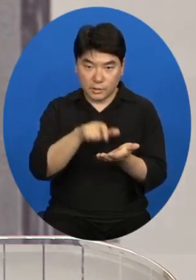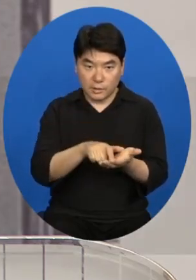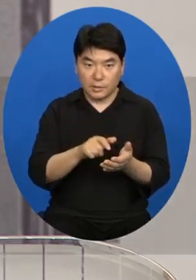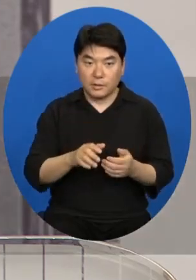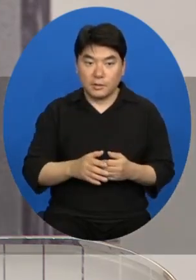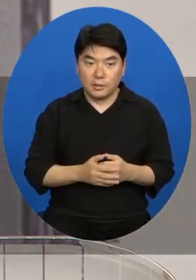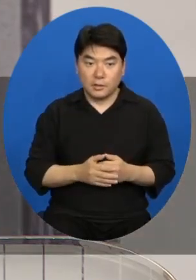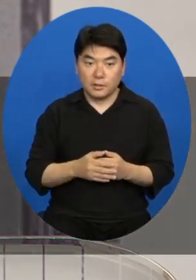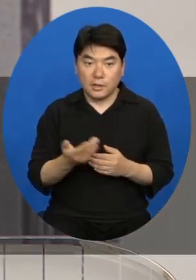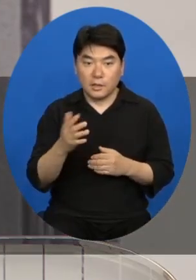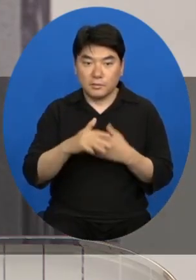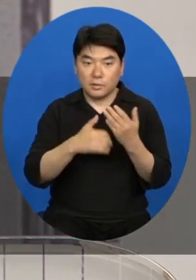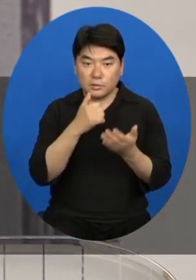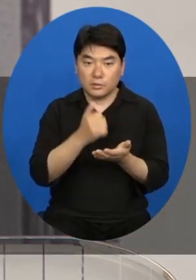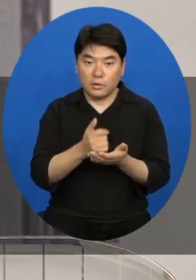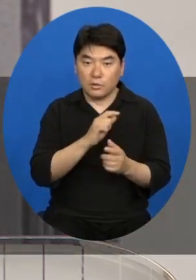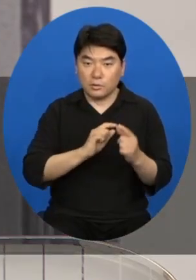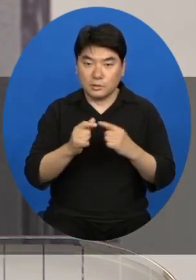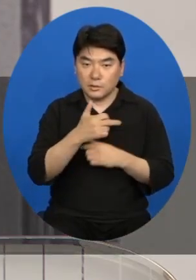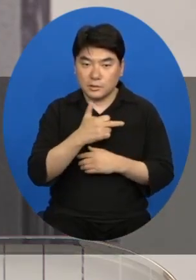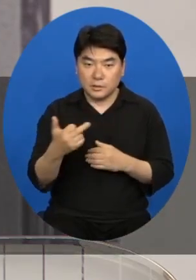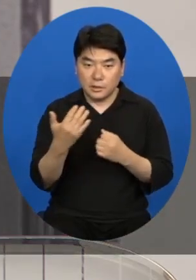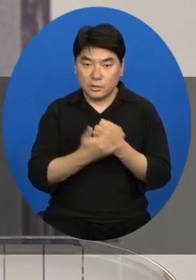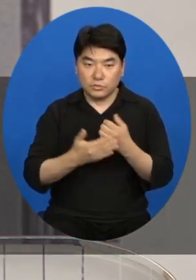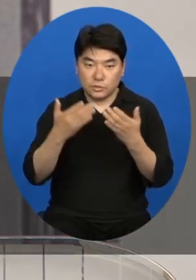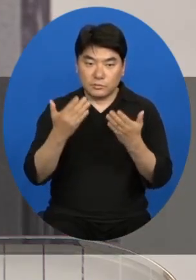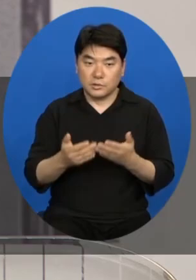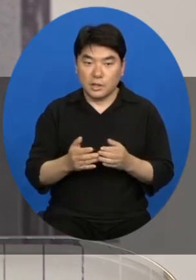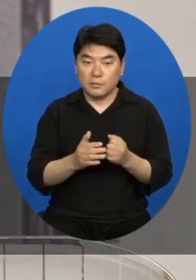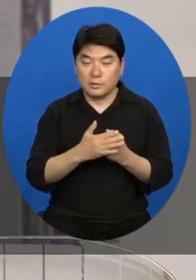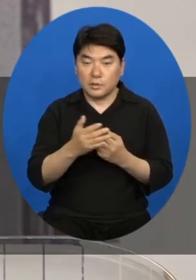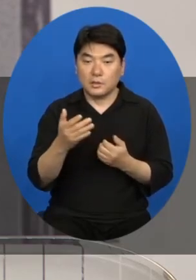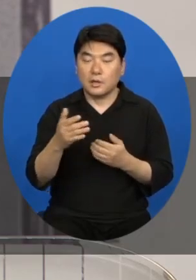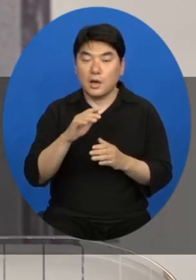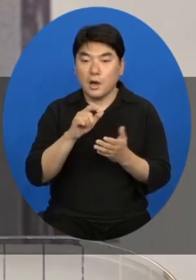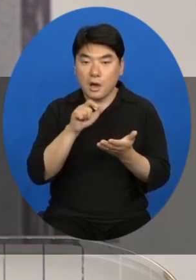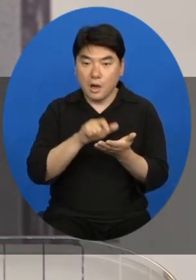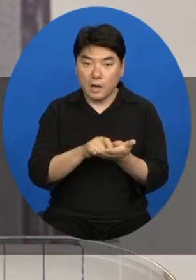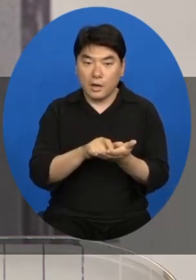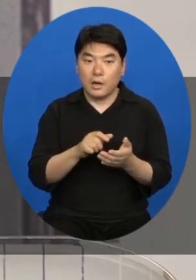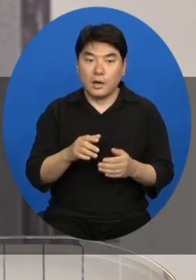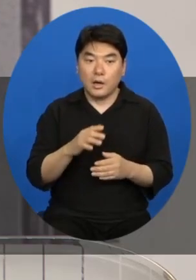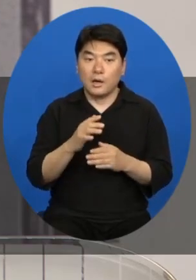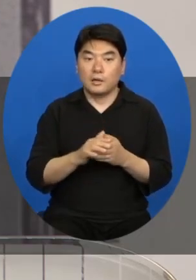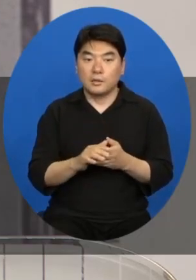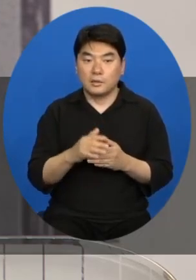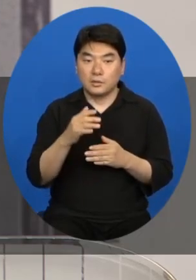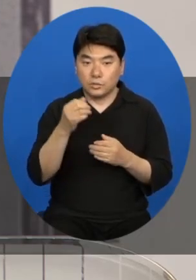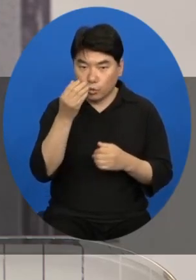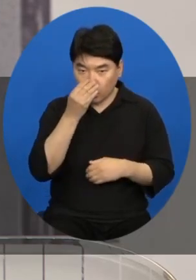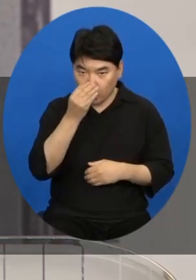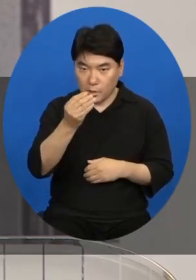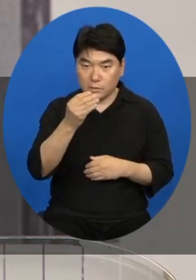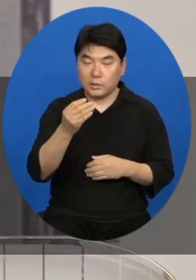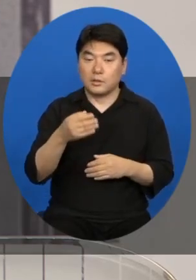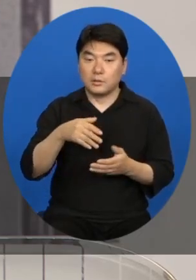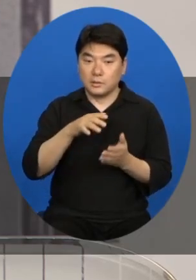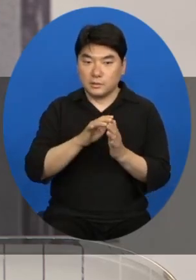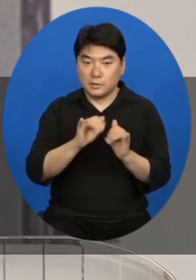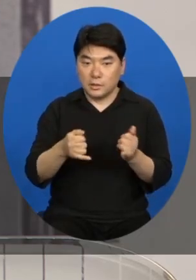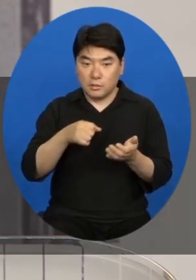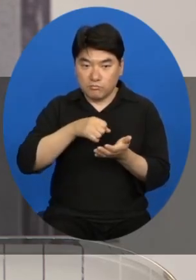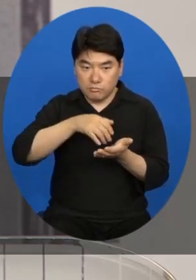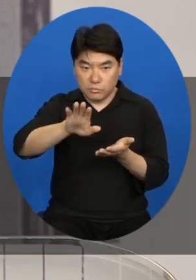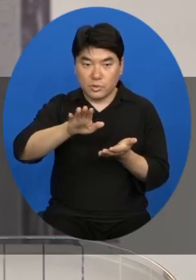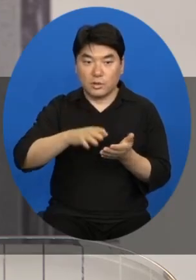6절입니다. 그러나 하나님께서는 더 큰 은혜를 주십니다. 그러므로 성경에 이르기를 하나님께서는 교만한 자들을 물리치시고